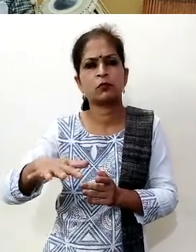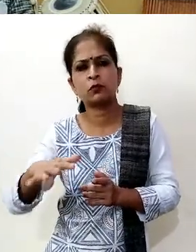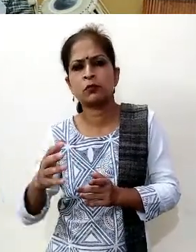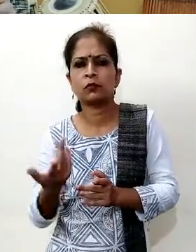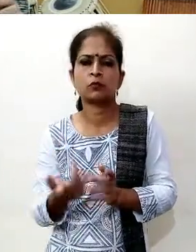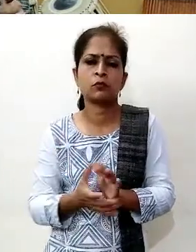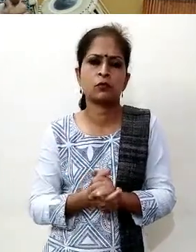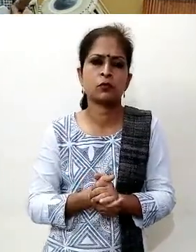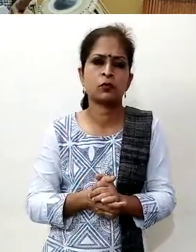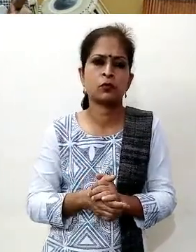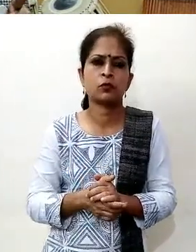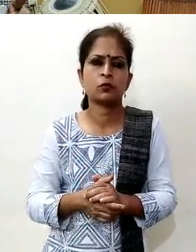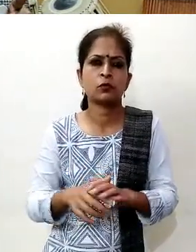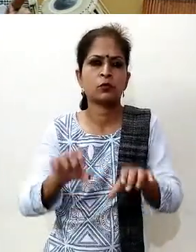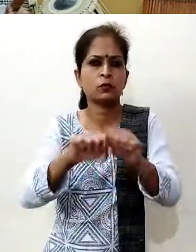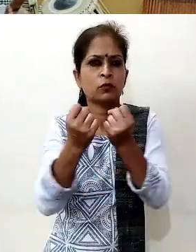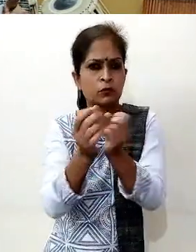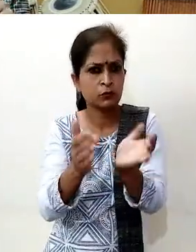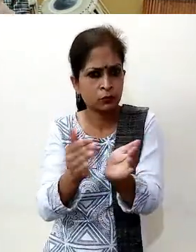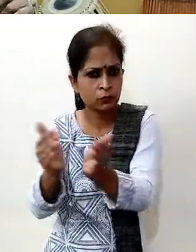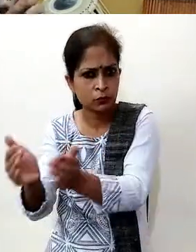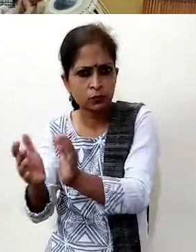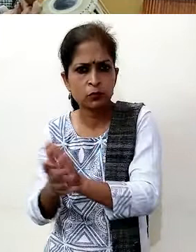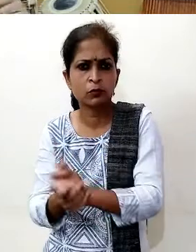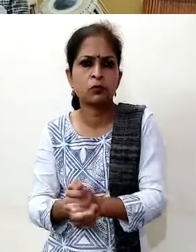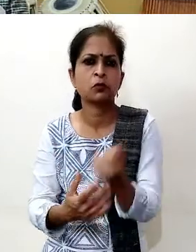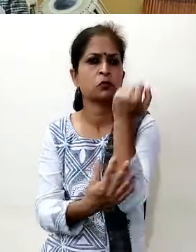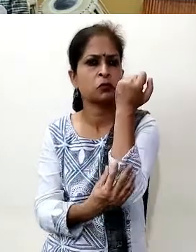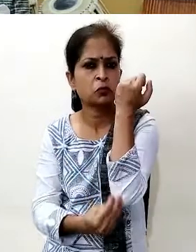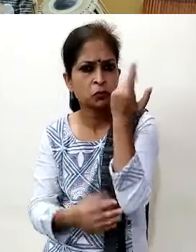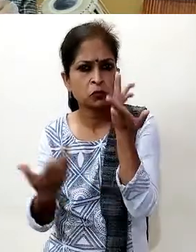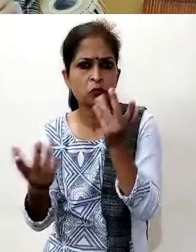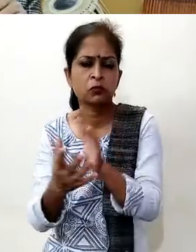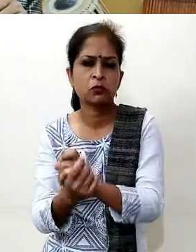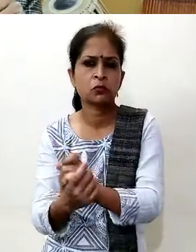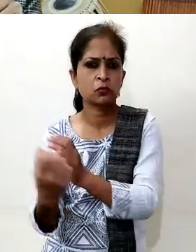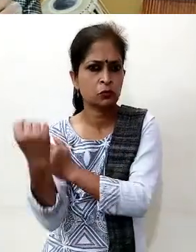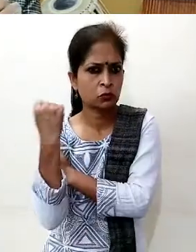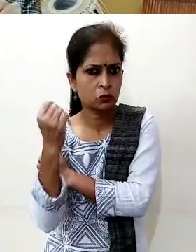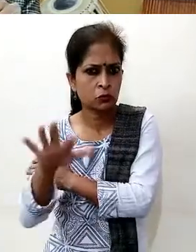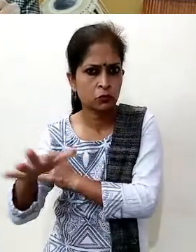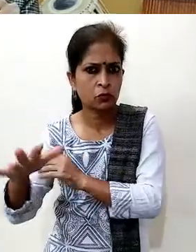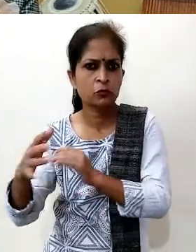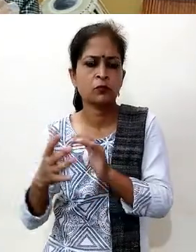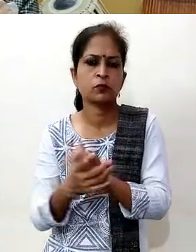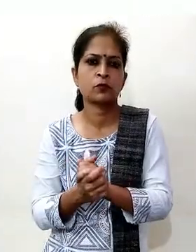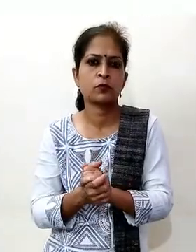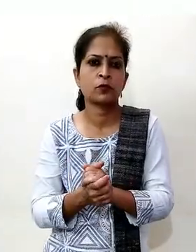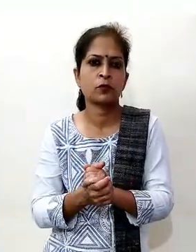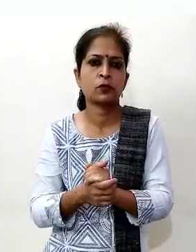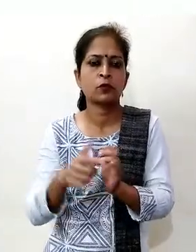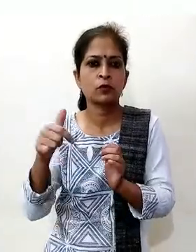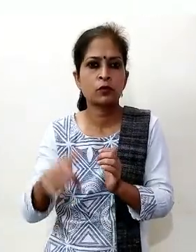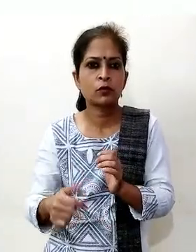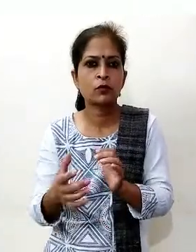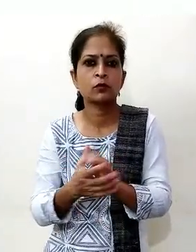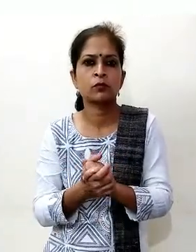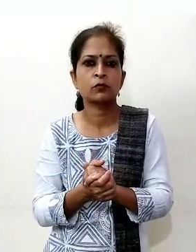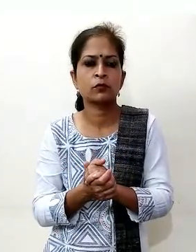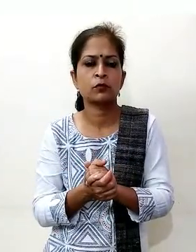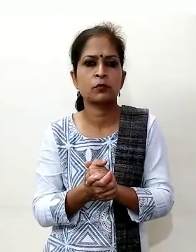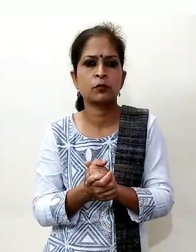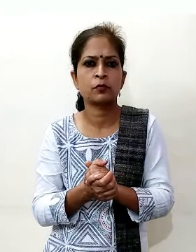से अलग है, या जिसे हम कमजोरे बोलते हैं। तो बेल शेपेड कर्व जिसको हम बोलते